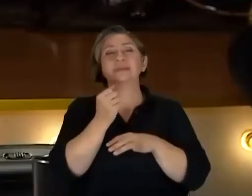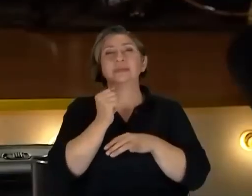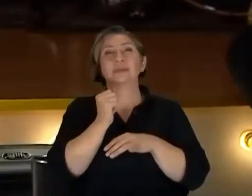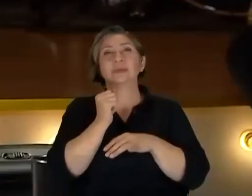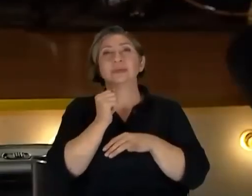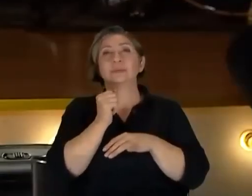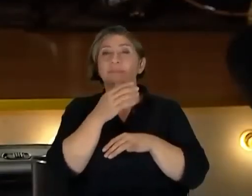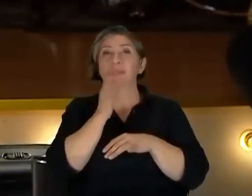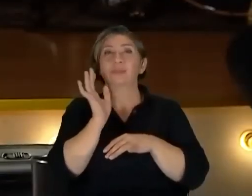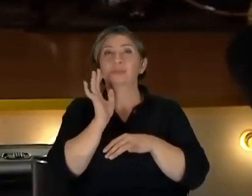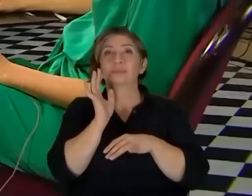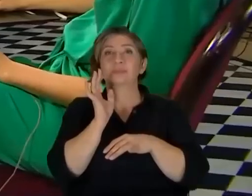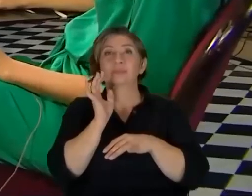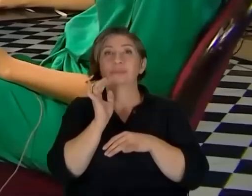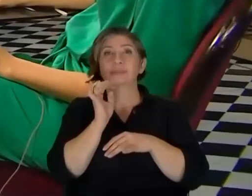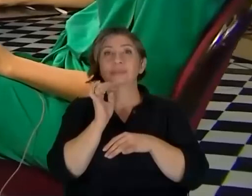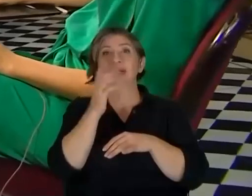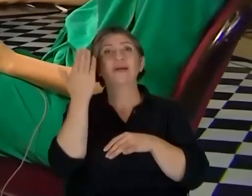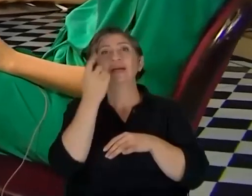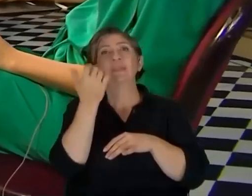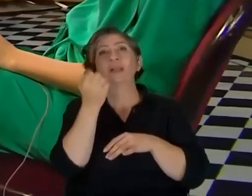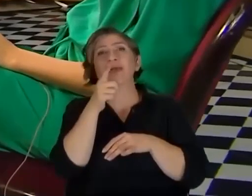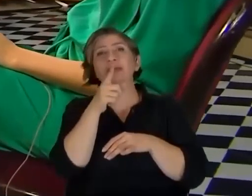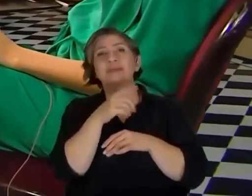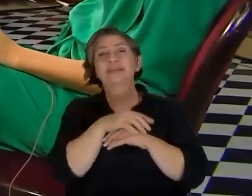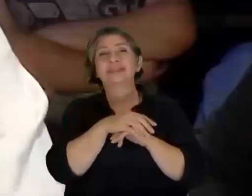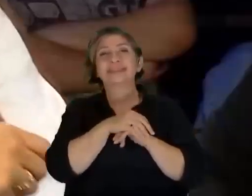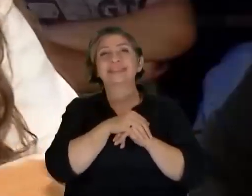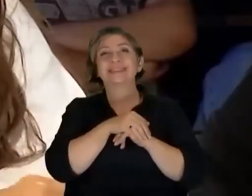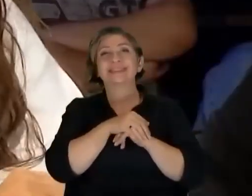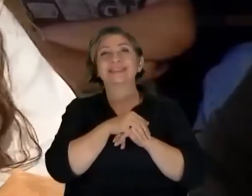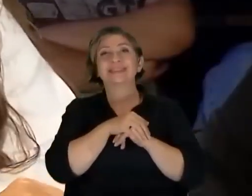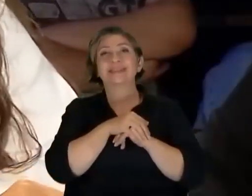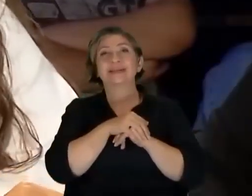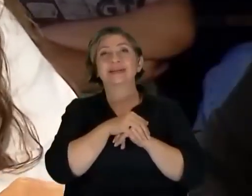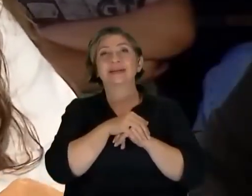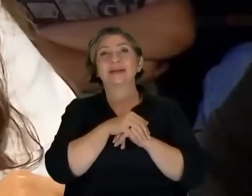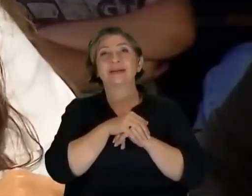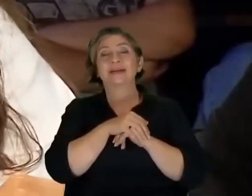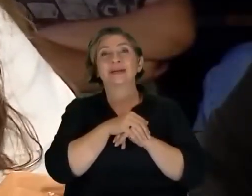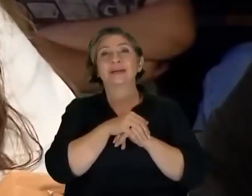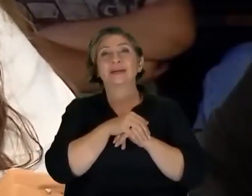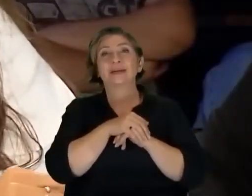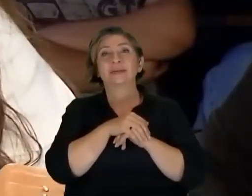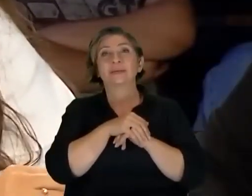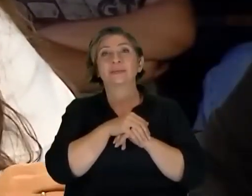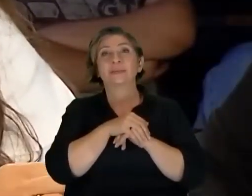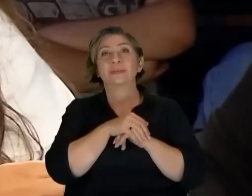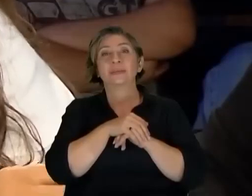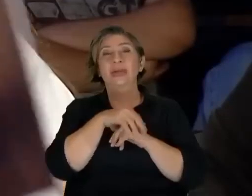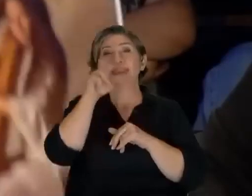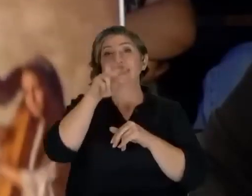tane. Onu bilmiyorum. Şey. Sen kaça aldın? Ben o zaman kaç sene önce aldım onu?